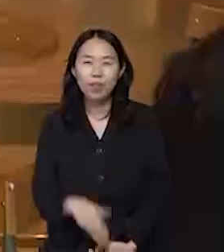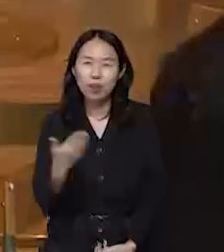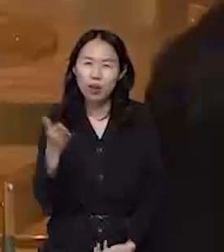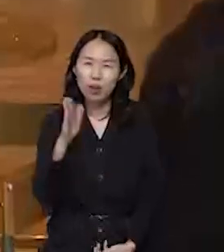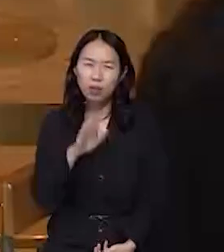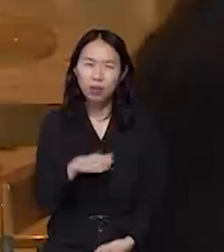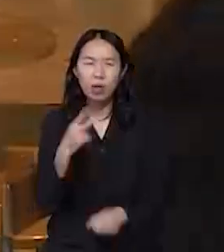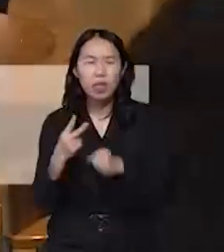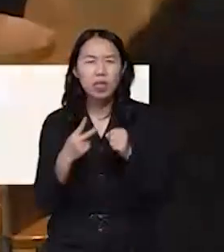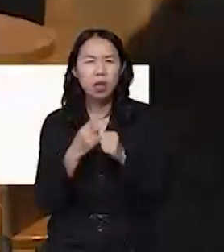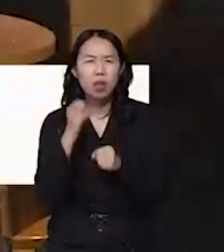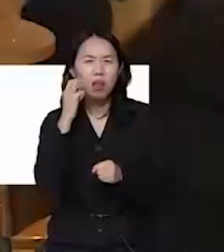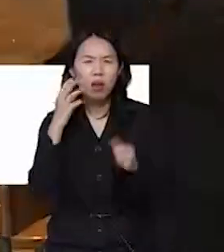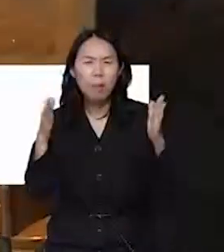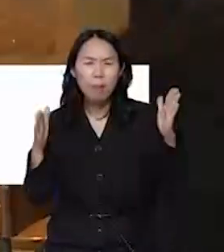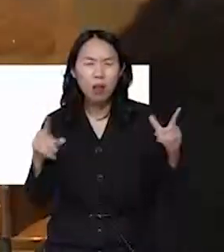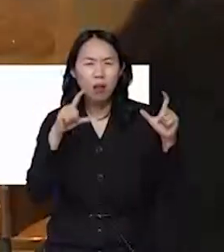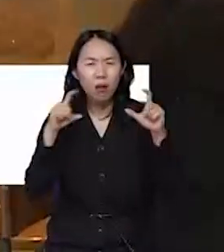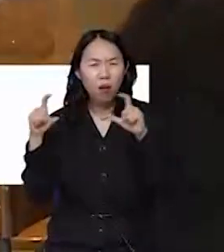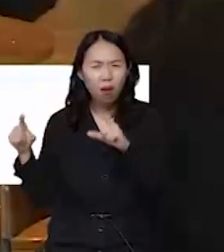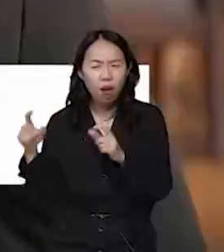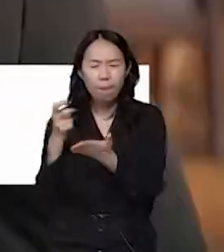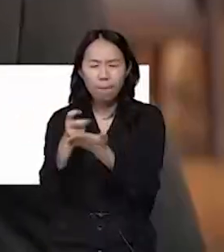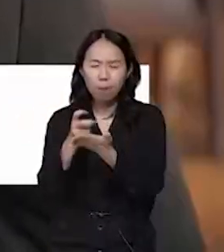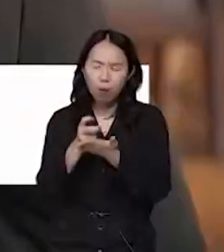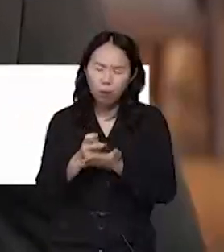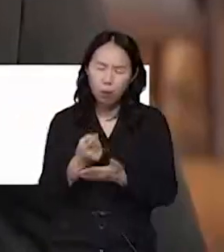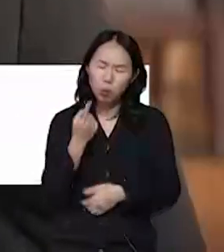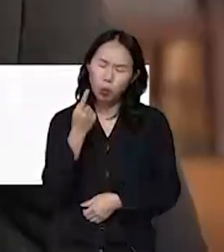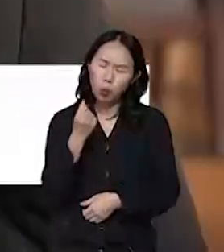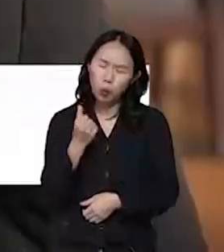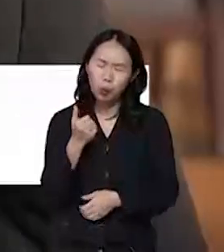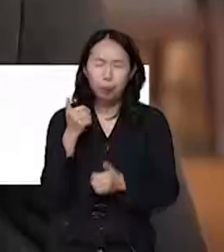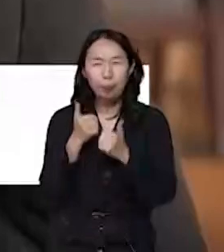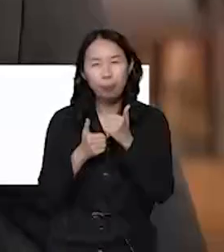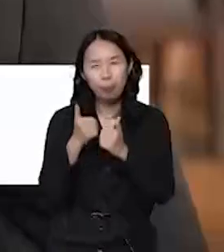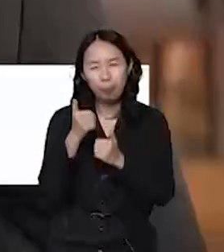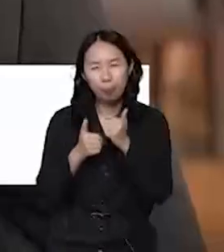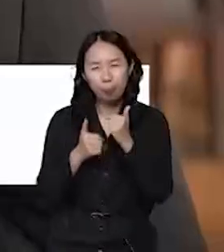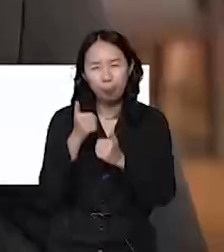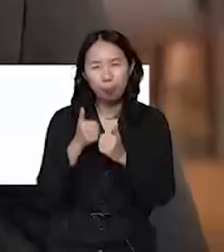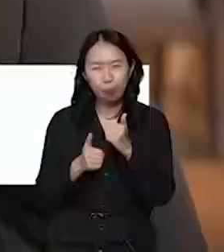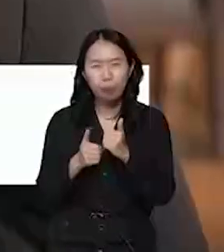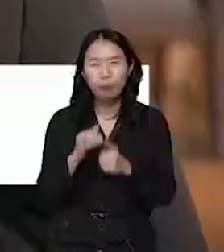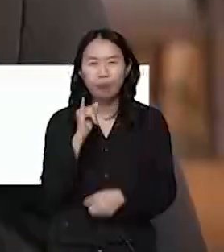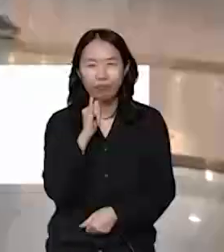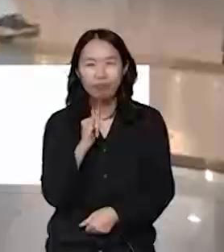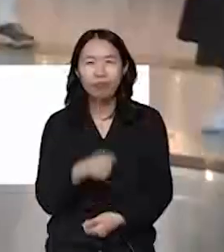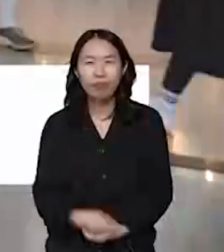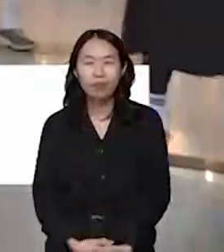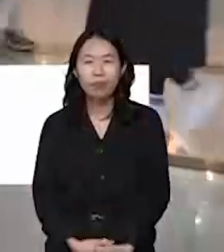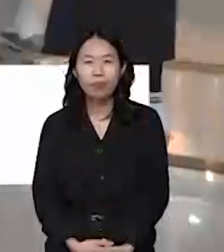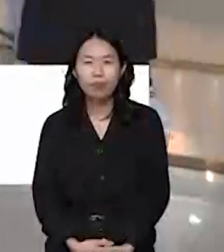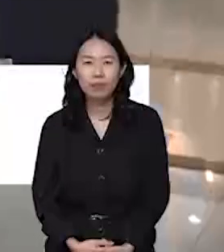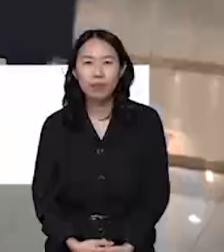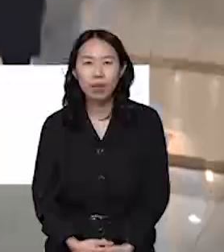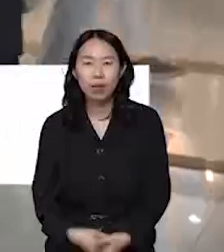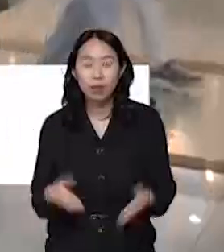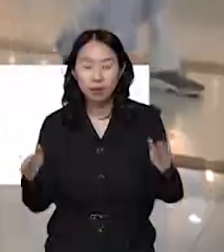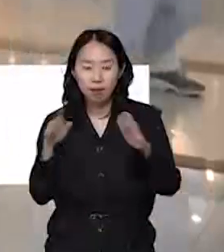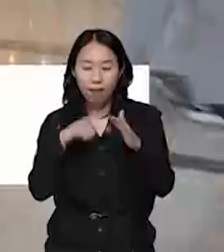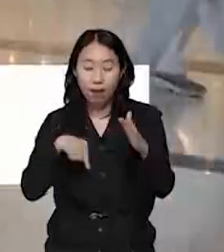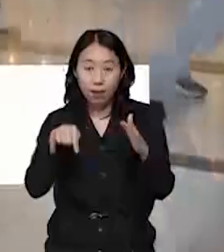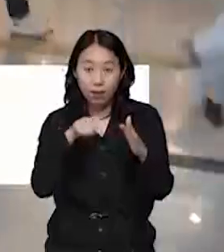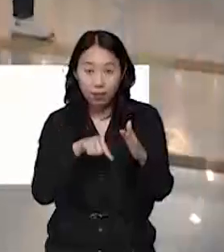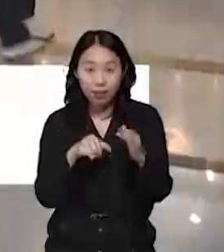하지만 2년 3개월 만에 바뀐 마스크 방역 지침이 아직은 낯설다는 시민들이 더 많았습니다. 실내